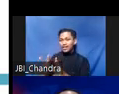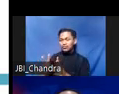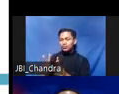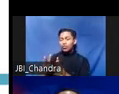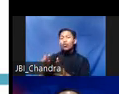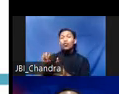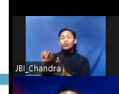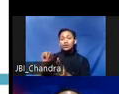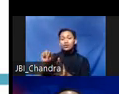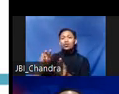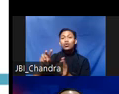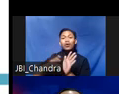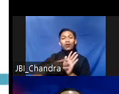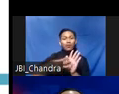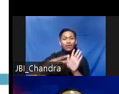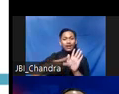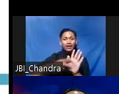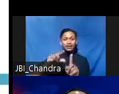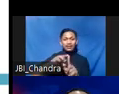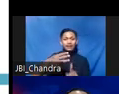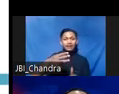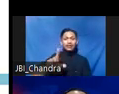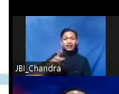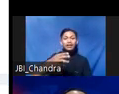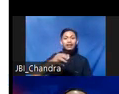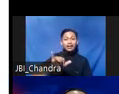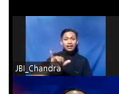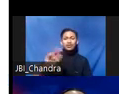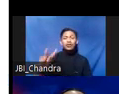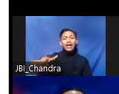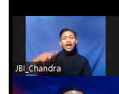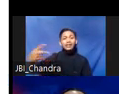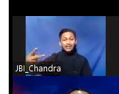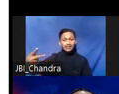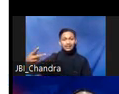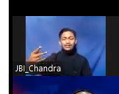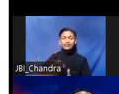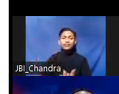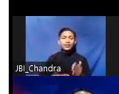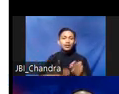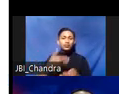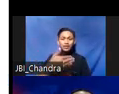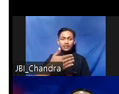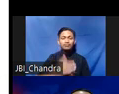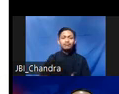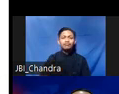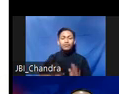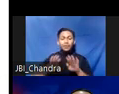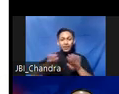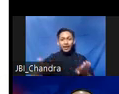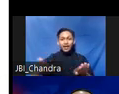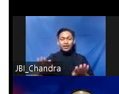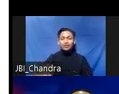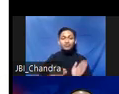nanti ada beberapa perbedaannya nanti setelah ini kita Terangkan ya ini lebih perbedaannya ya